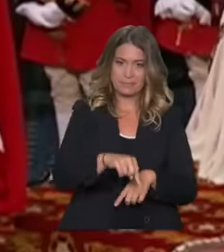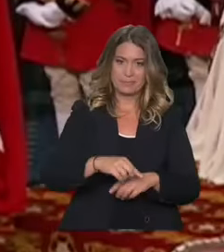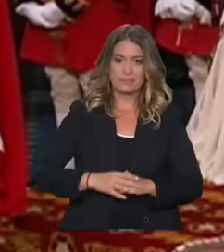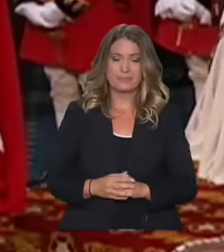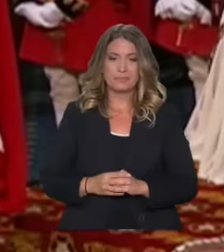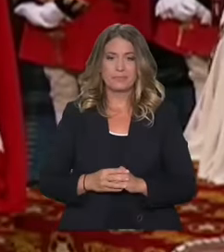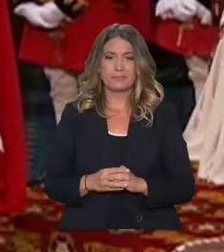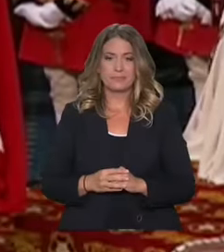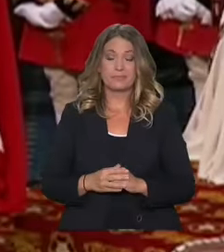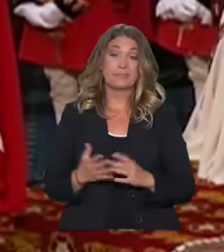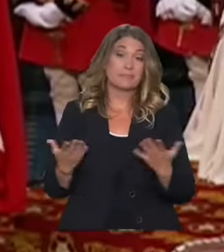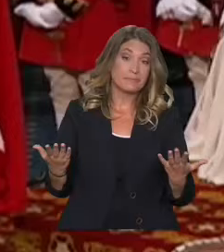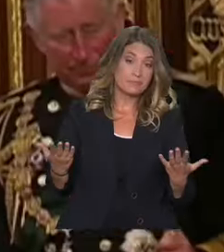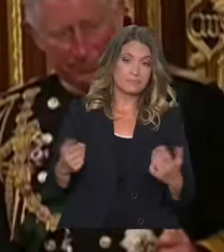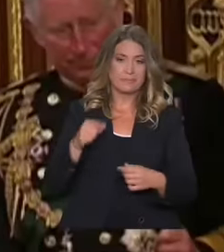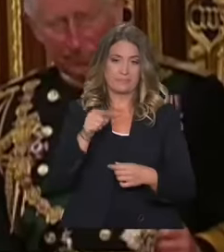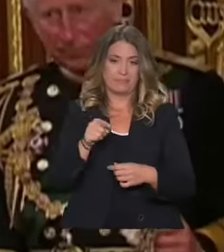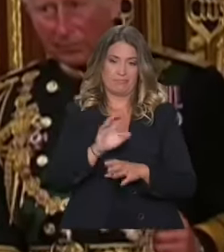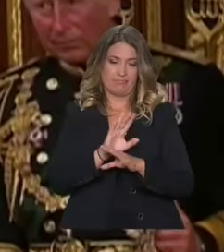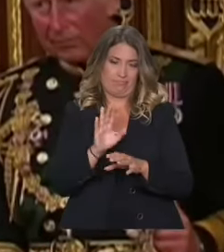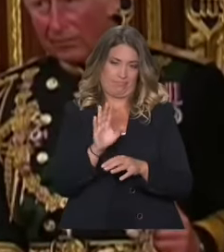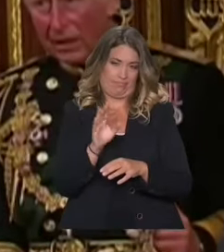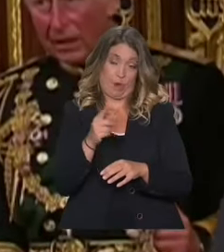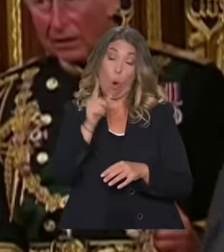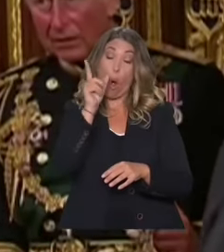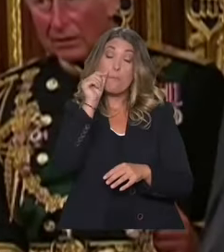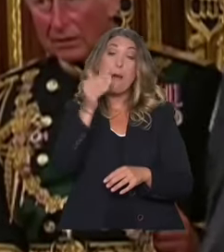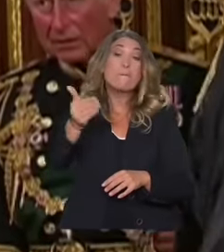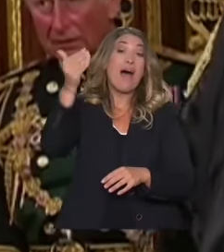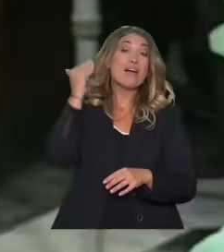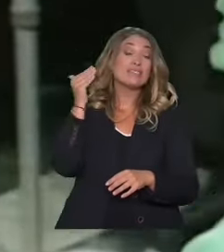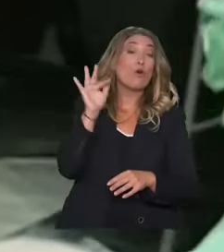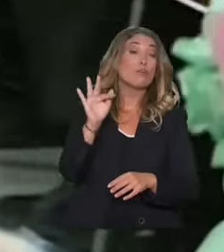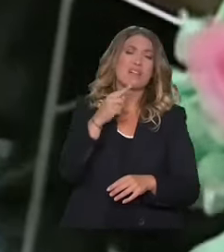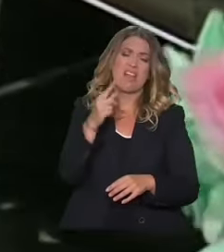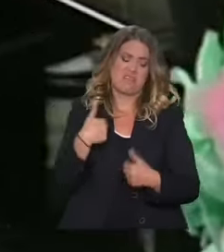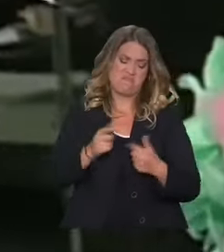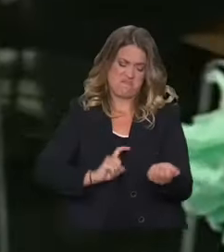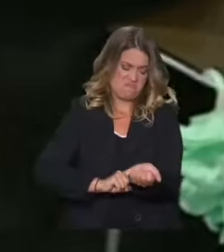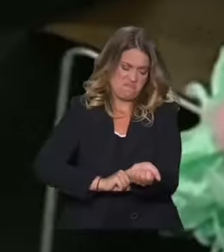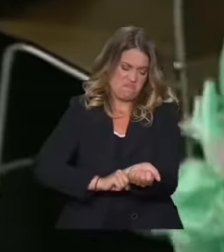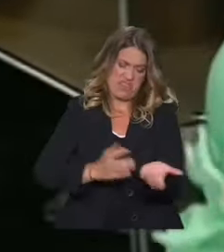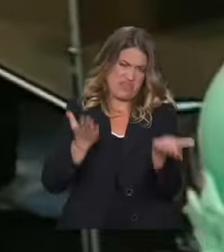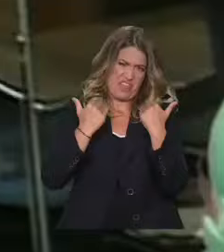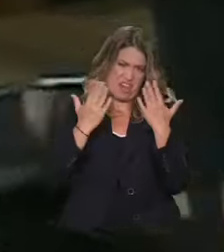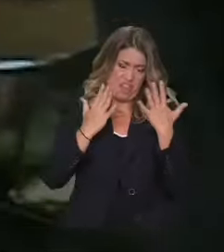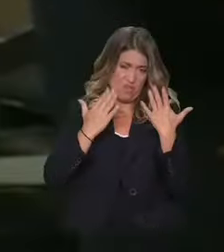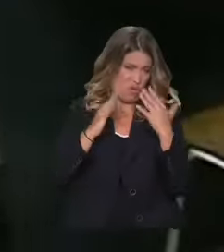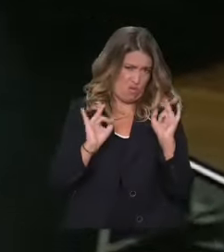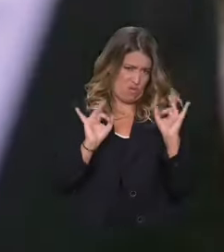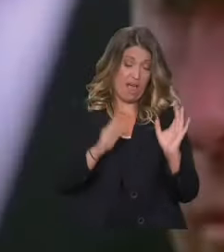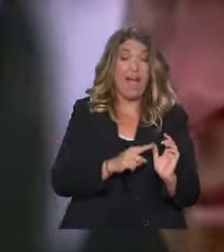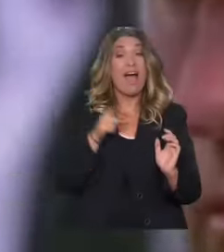Μπορεί ο πατέρας του να έλεγε ότι δεν έχει ούτε σταγόνα ελληνικού αίματος από τα γεγονότα που ακολούθησαν τη μικρασιατική καταστροφή, όμως ο ίδιος εδώ